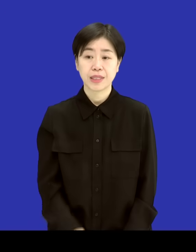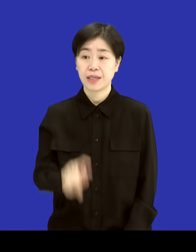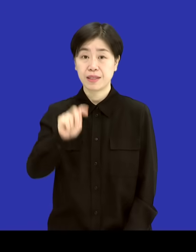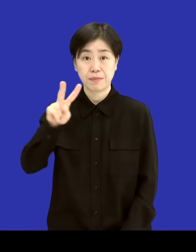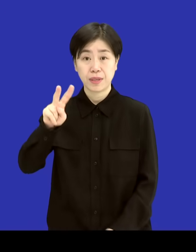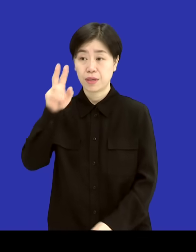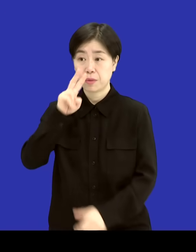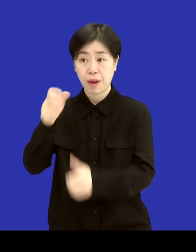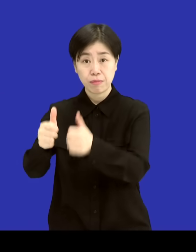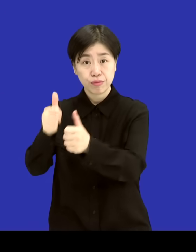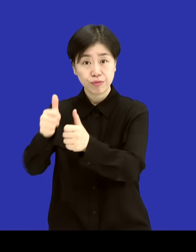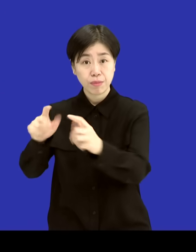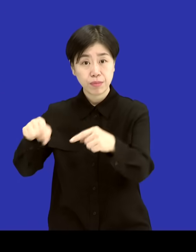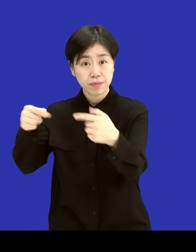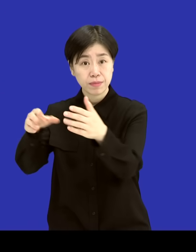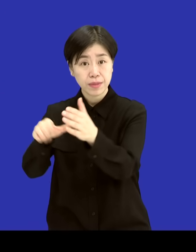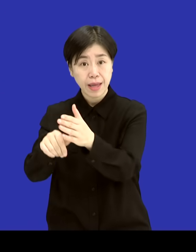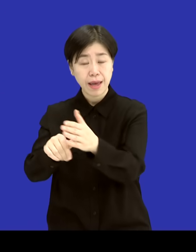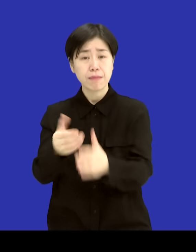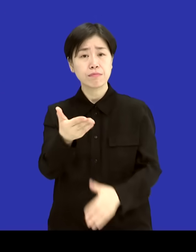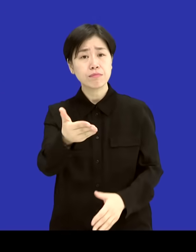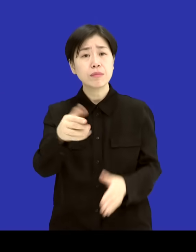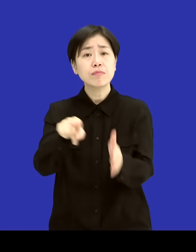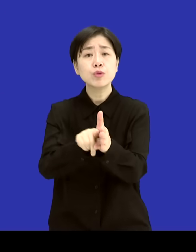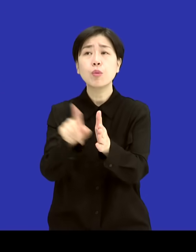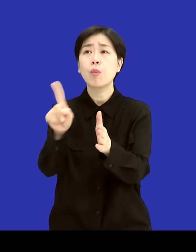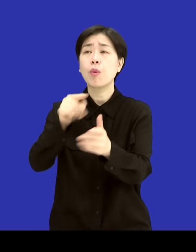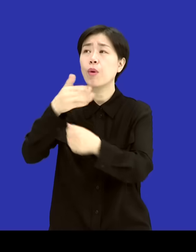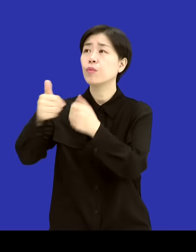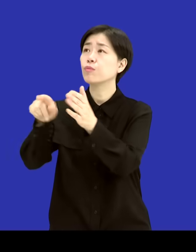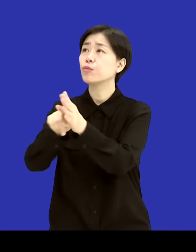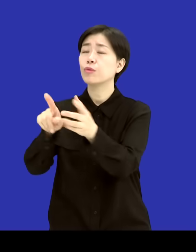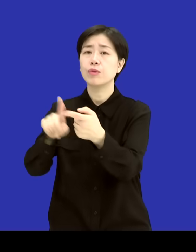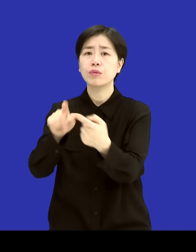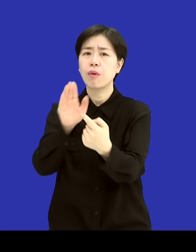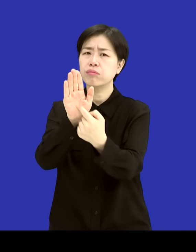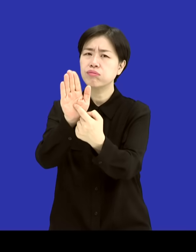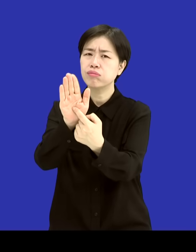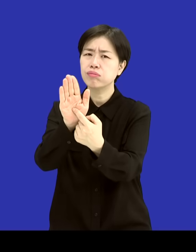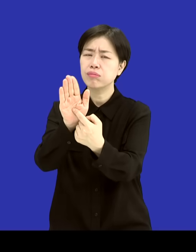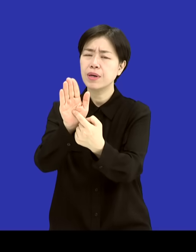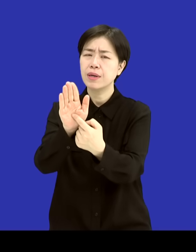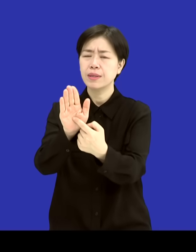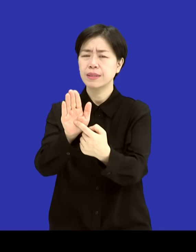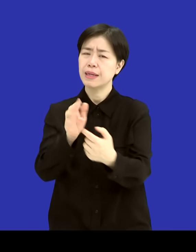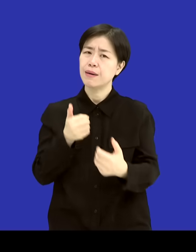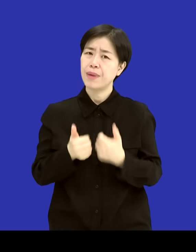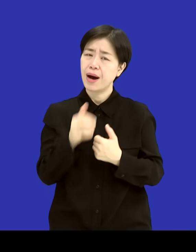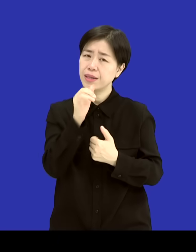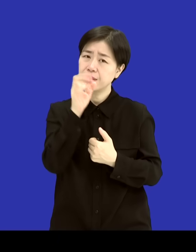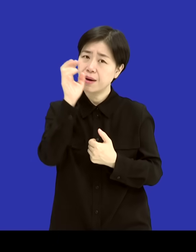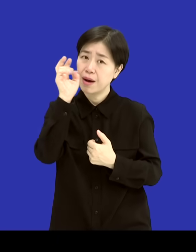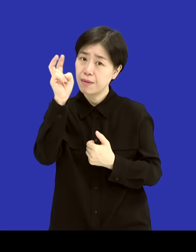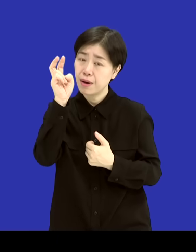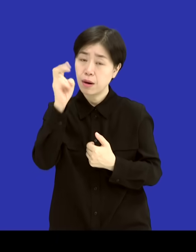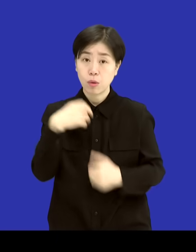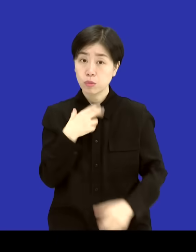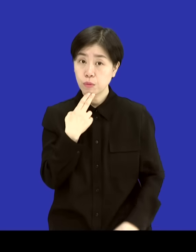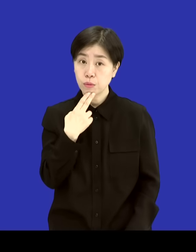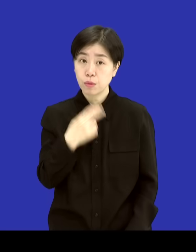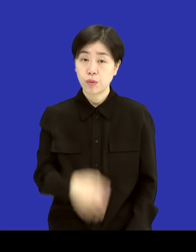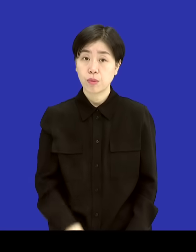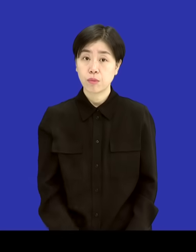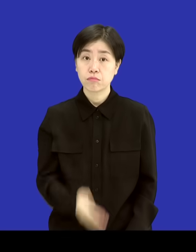나가면 종교성을 좀 띠면 나를 조금 싫어할 수도 있겠다 해서 안 뛸 수도 있는데 네. 이게 어떻게